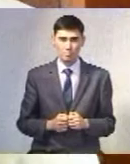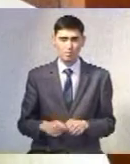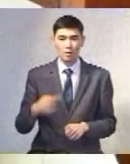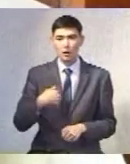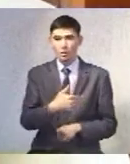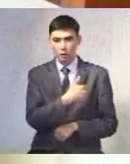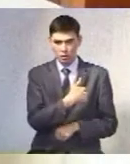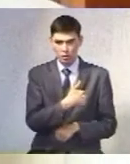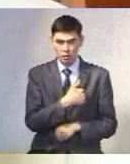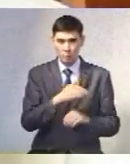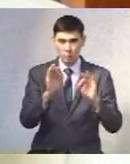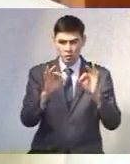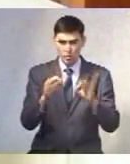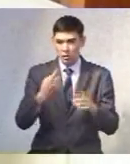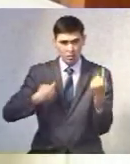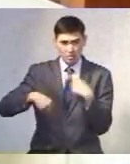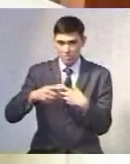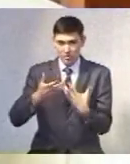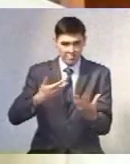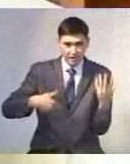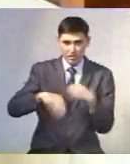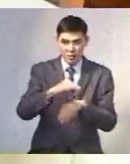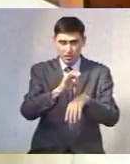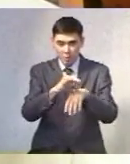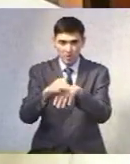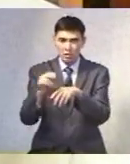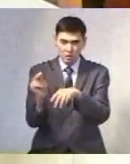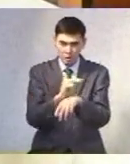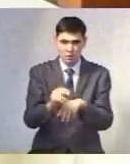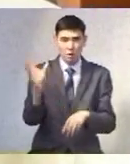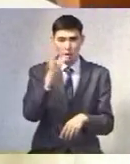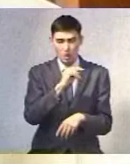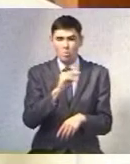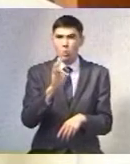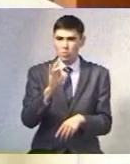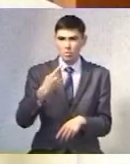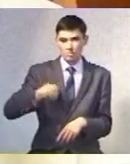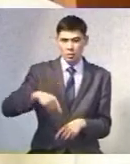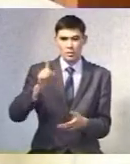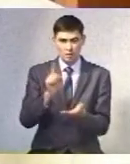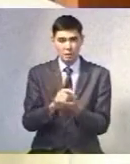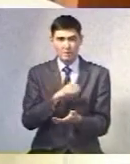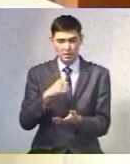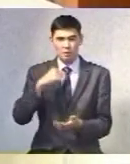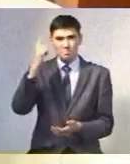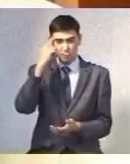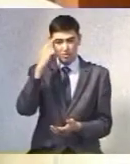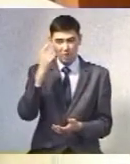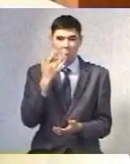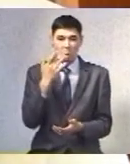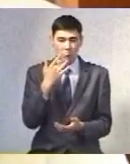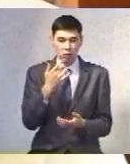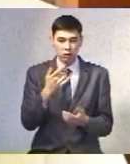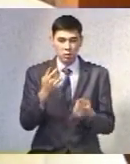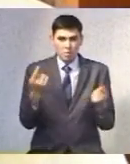Я хочу сказать, что мы лечим все болезни, почти все. Мы нашли лечение. Но при этом мы должны понимать, что сами болезни возникают не на пустом